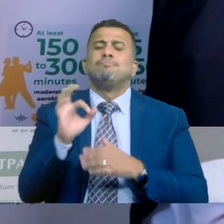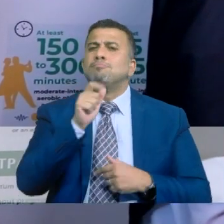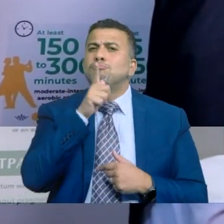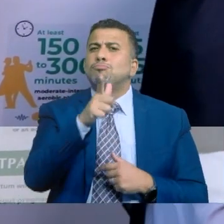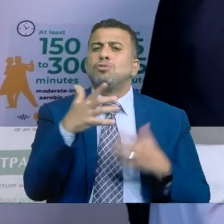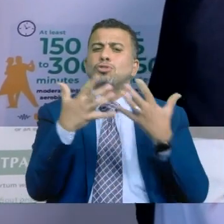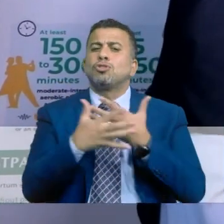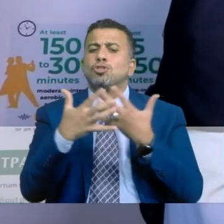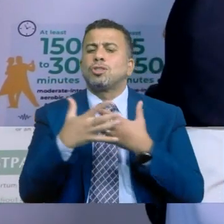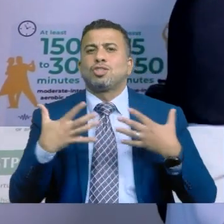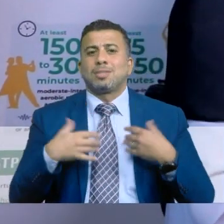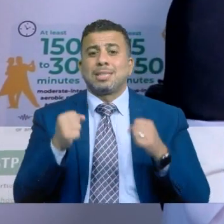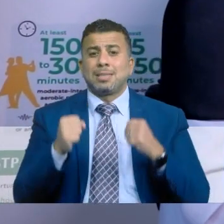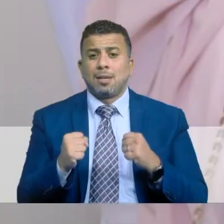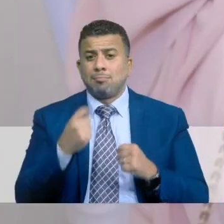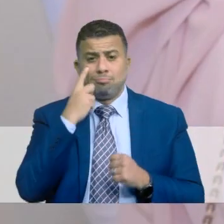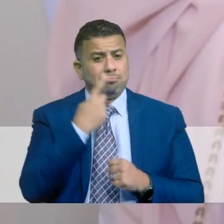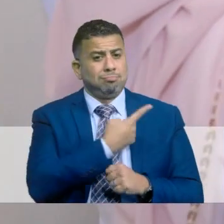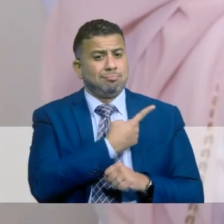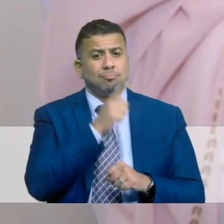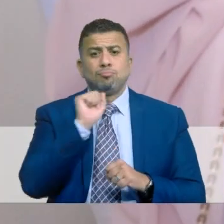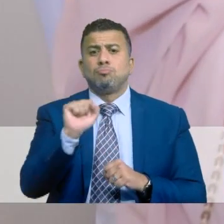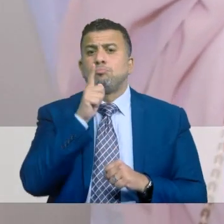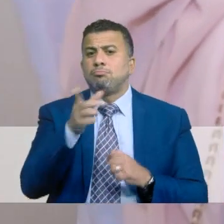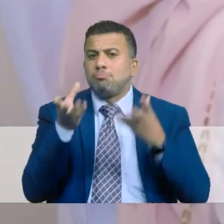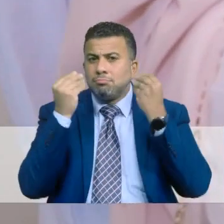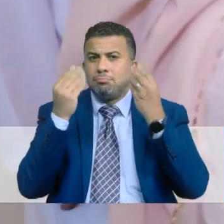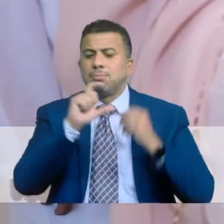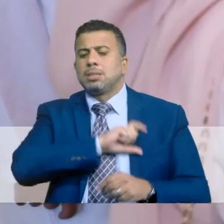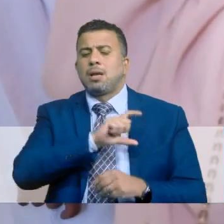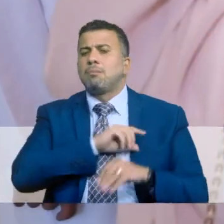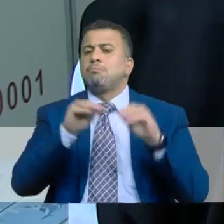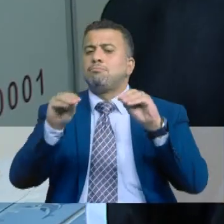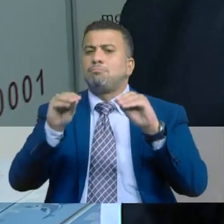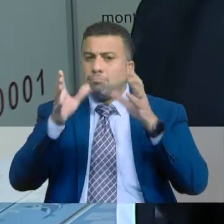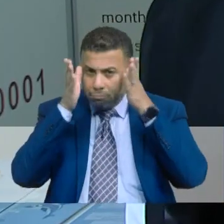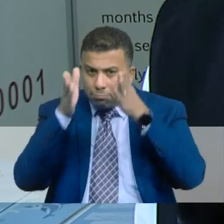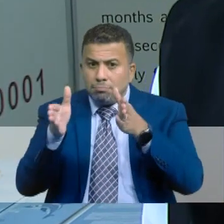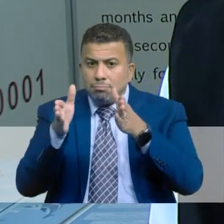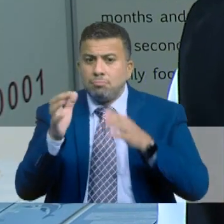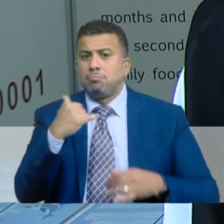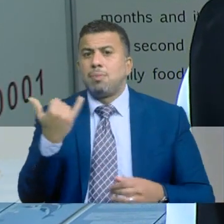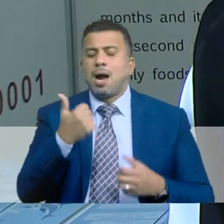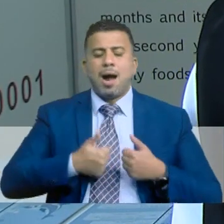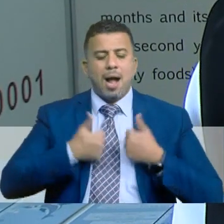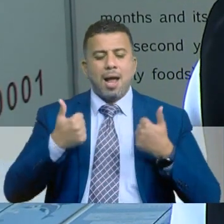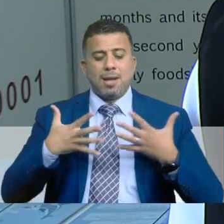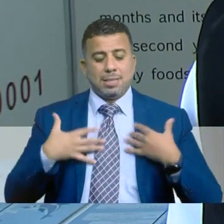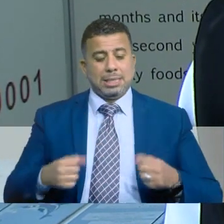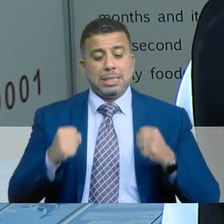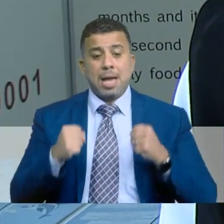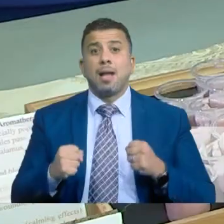الجهات والشركات الصحية التي لها الدور في تعريف طلبة الجامعة والمهتمين بأنماط الحياة